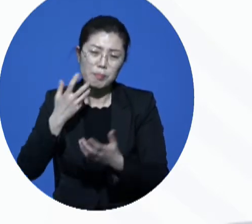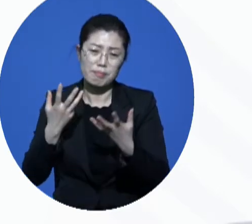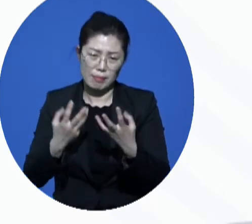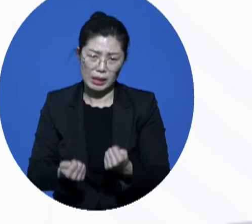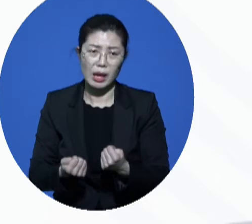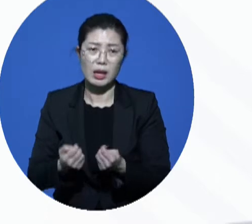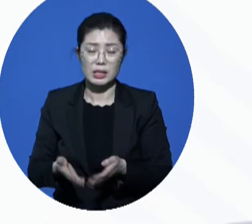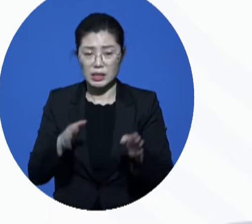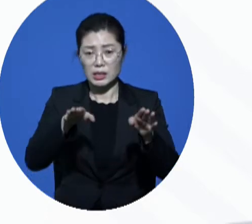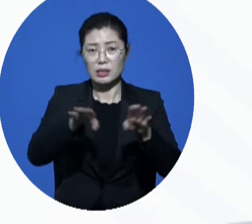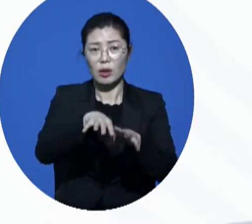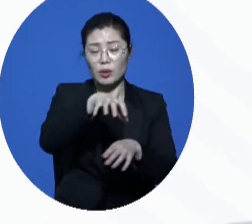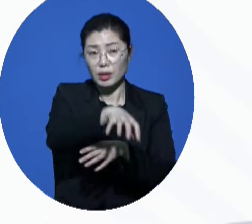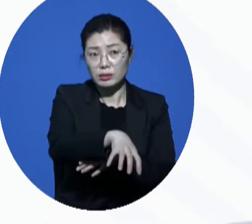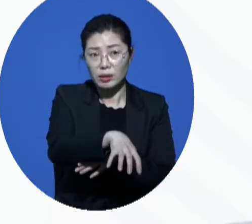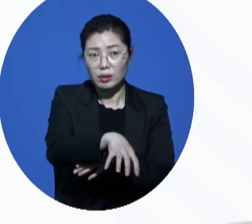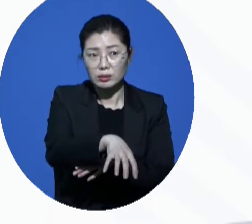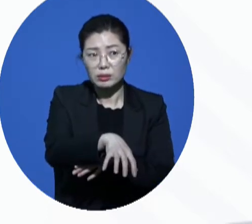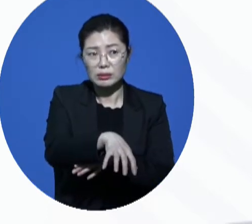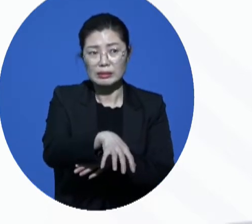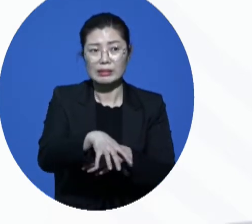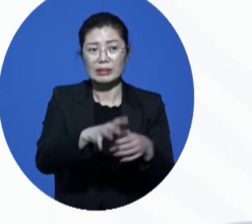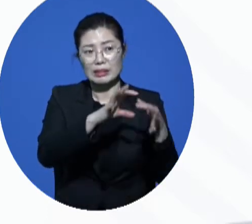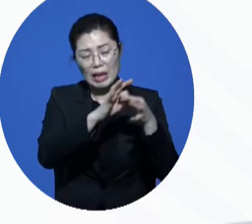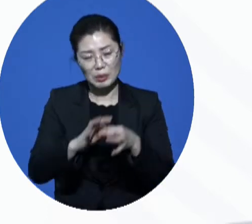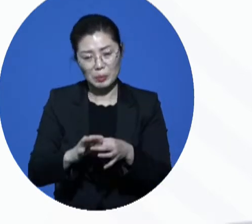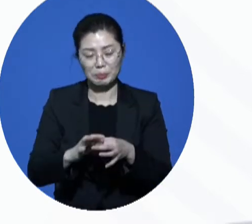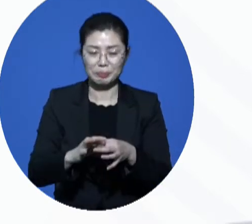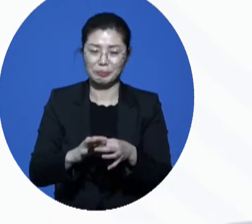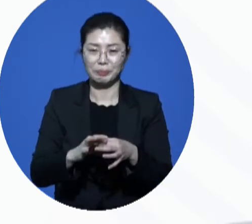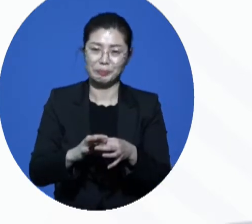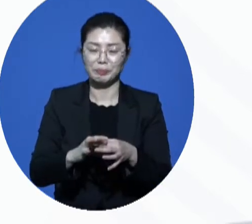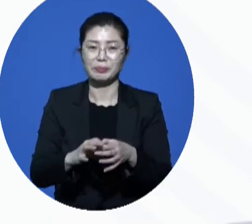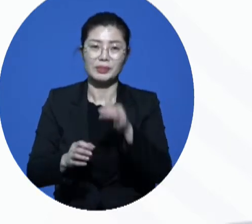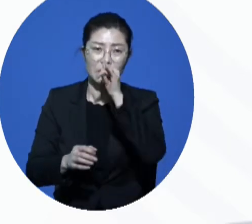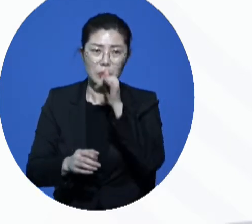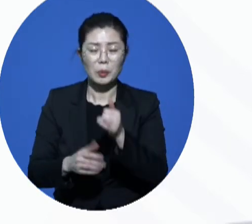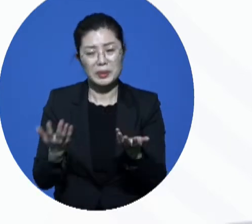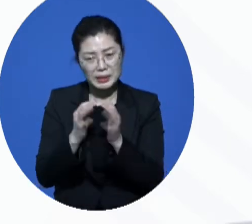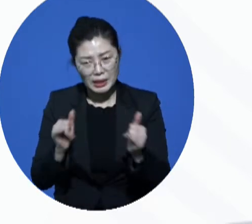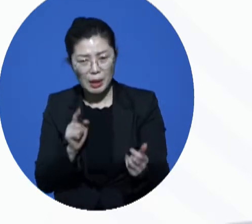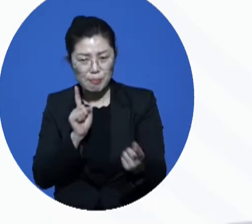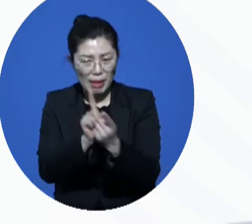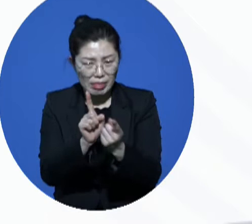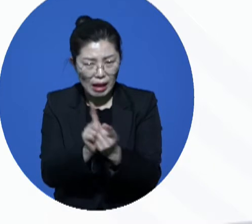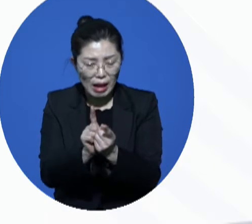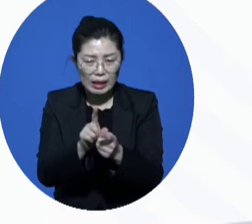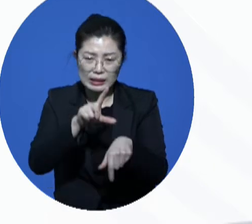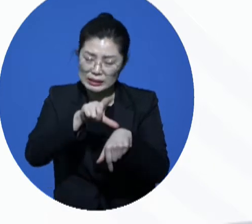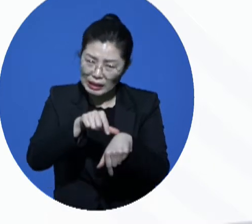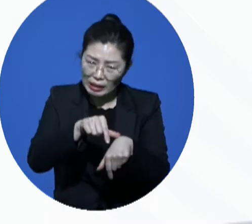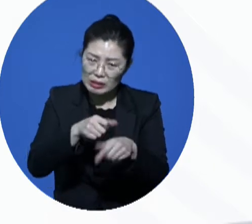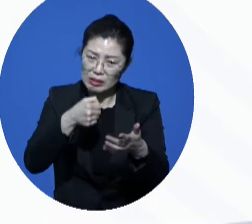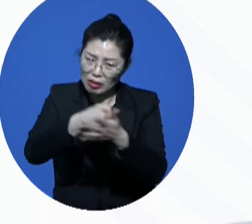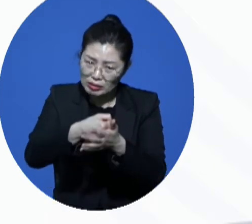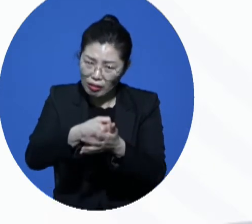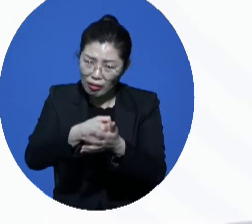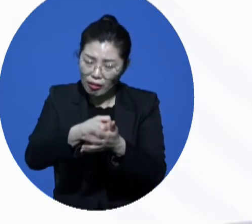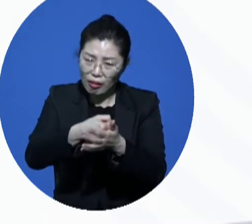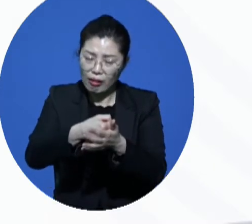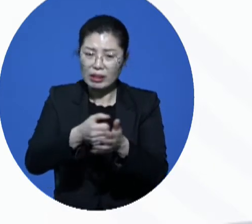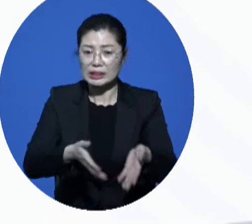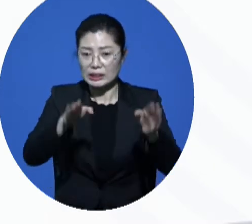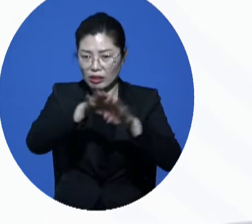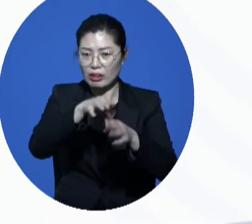시설에서는 비협조적인 태도를 일관되하고 있었고요. 당사자들과 함께 만나는 시간들을 결정하는 것은